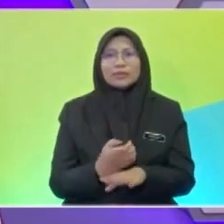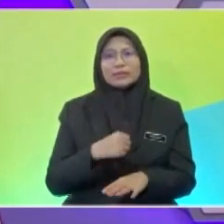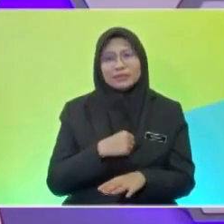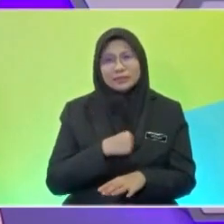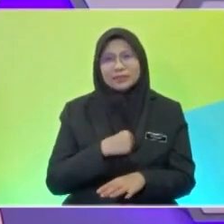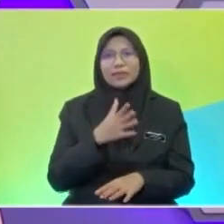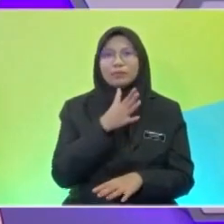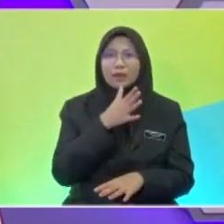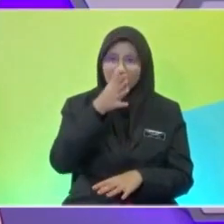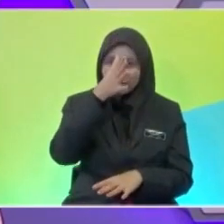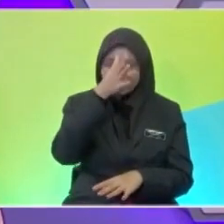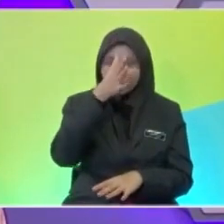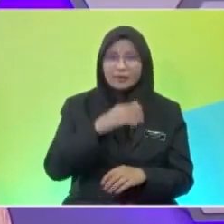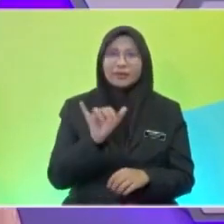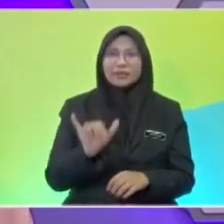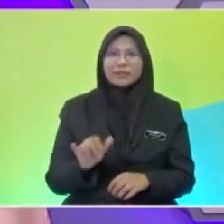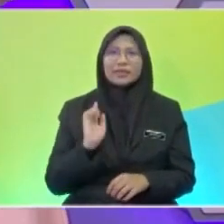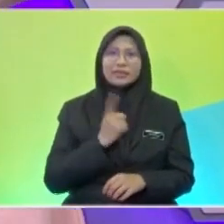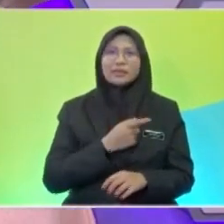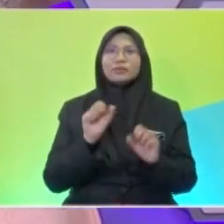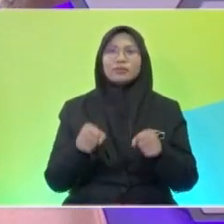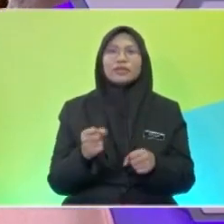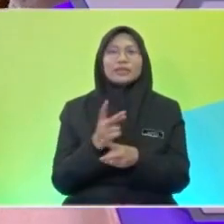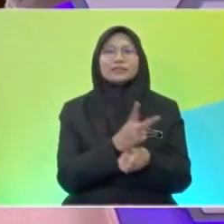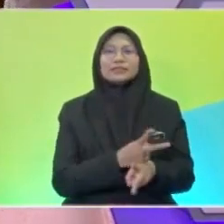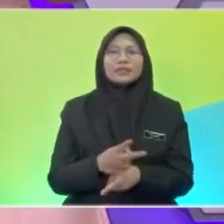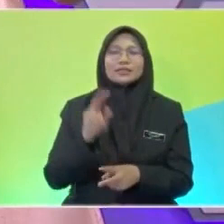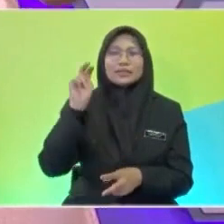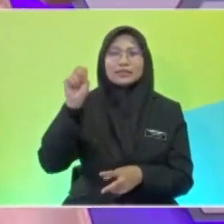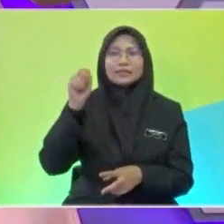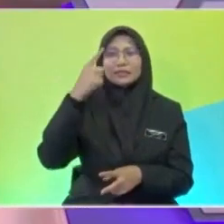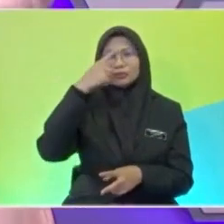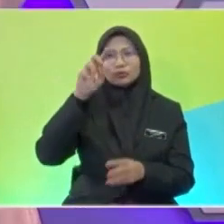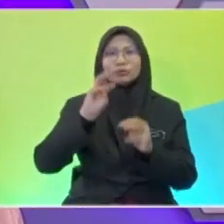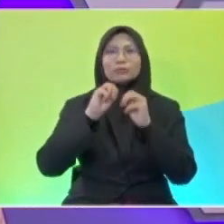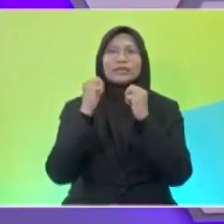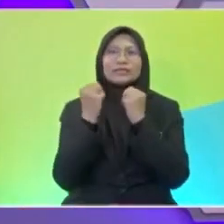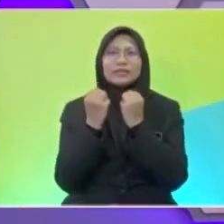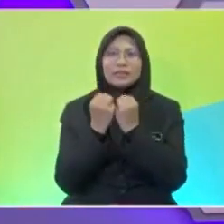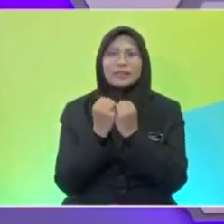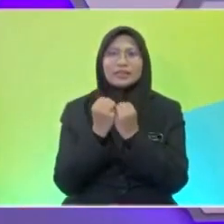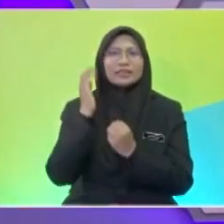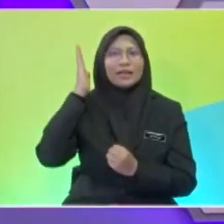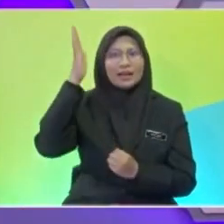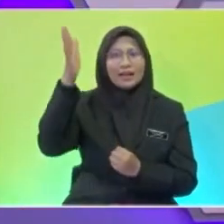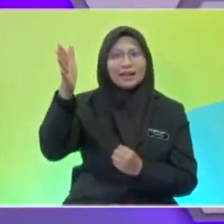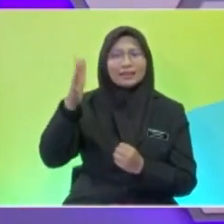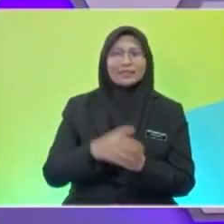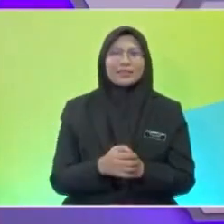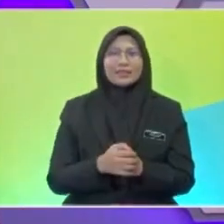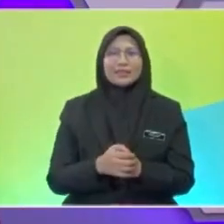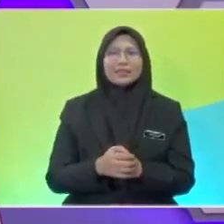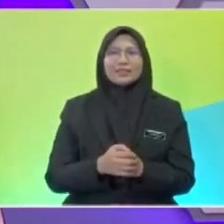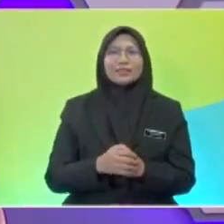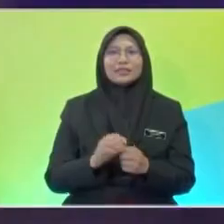insan tersayangnya Di dalam kehidupan kita dan kita memanfaatkan ilmu ini untuk kegunaan masyarakat dan community ya mudah-mudahan diberkati